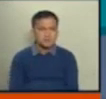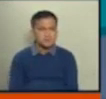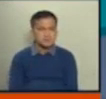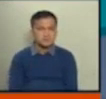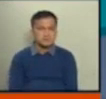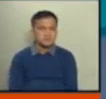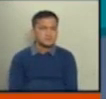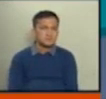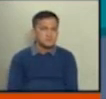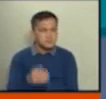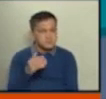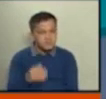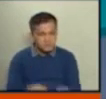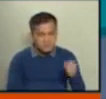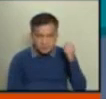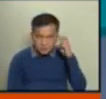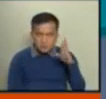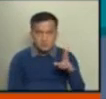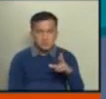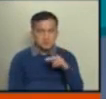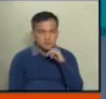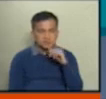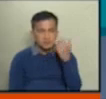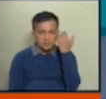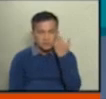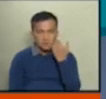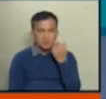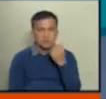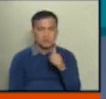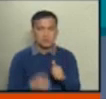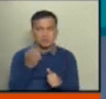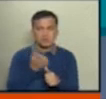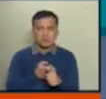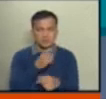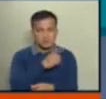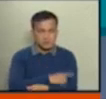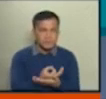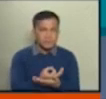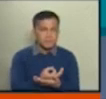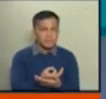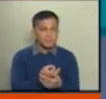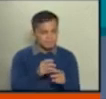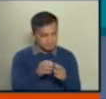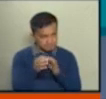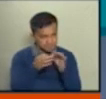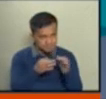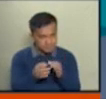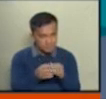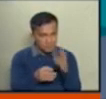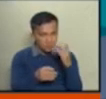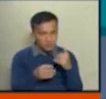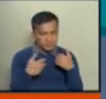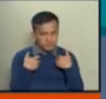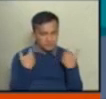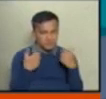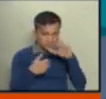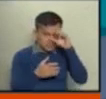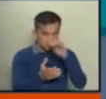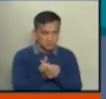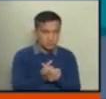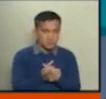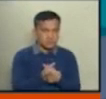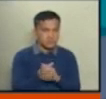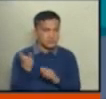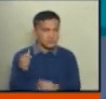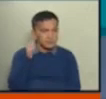ako nagkulang dyan, sir. Okay. Araw-araw po yan, sir, may baon. Kaya po nagagalit yung mister ko kasi